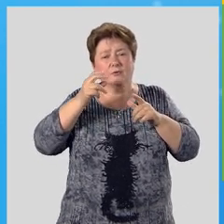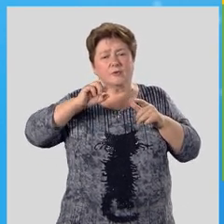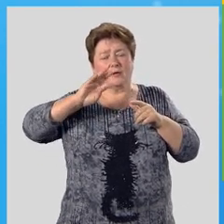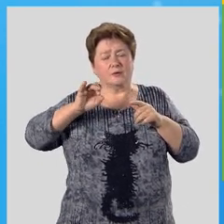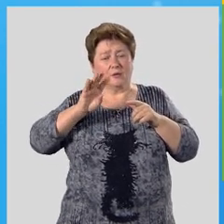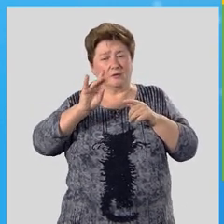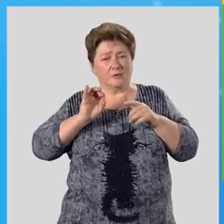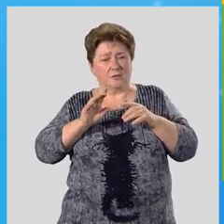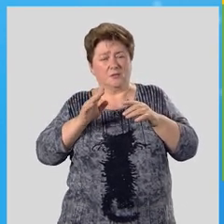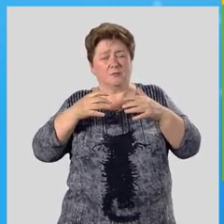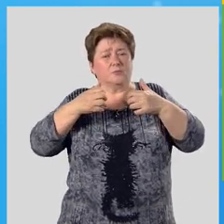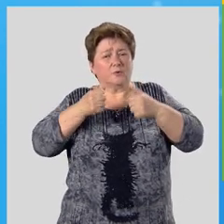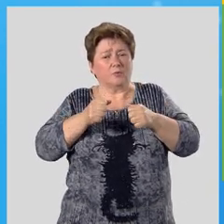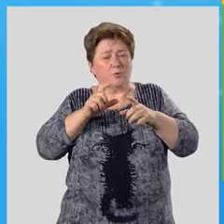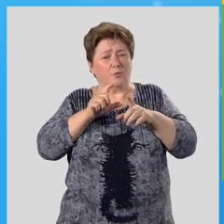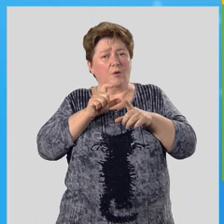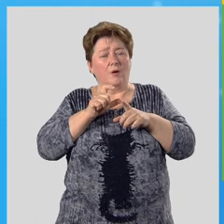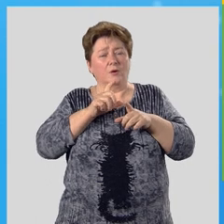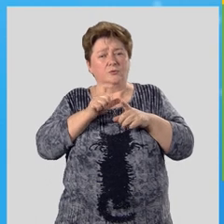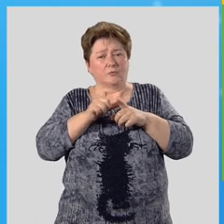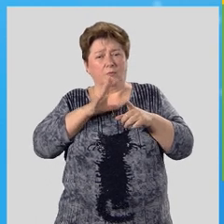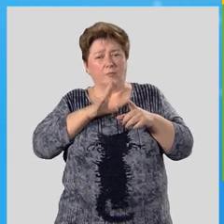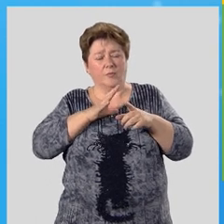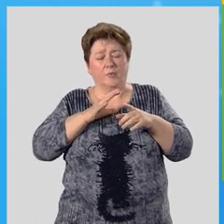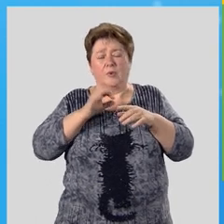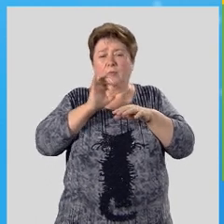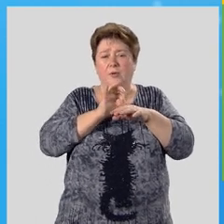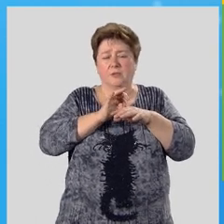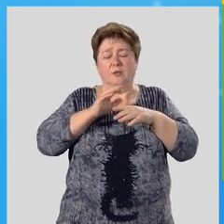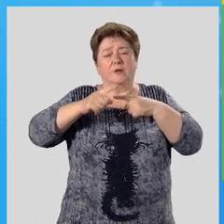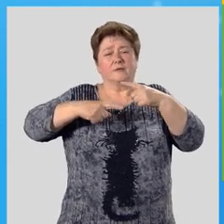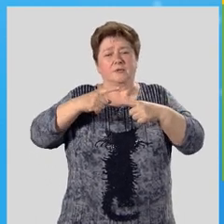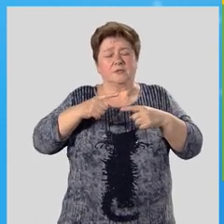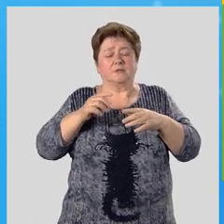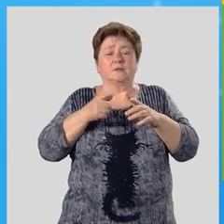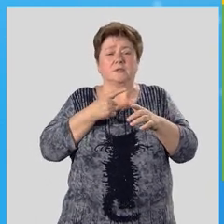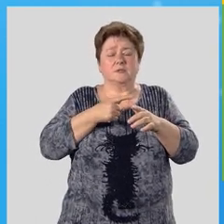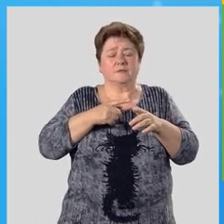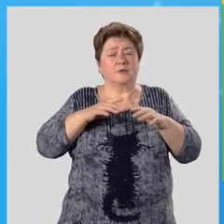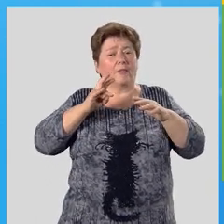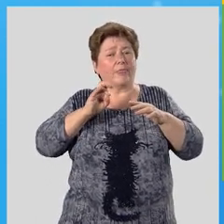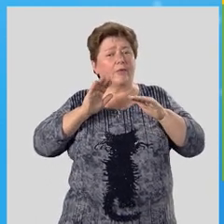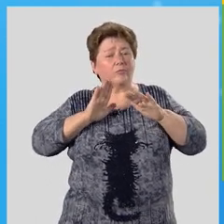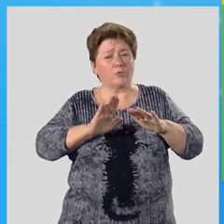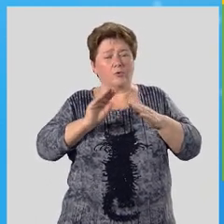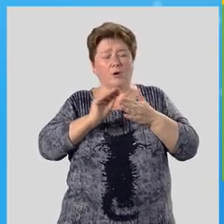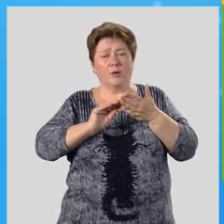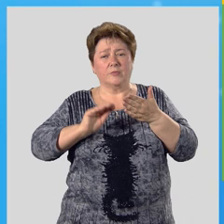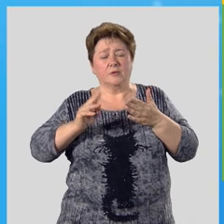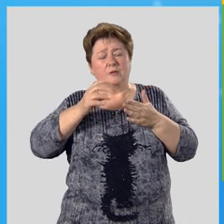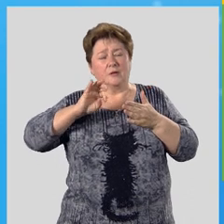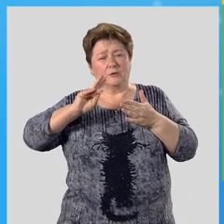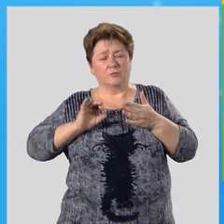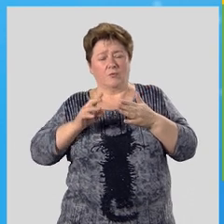«дальтонизм» прочно закрепился за этим недугом и впоследствии стал обозначать не только описанную